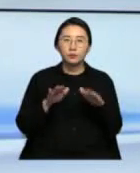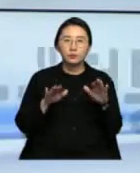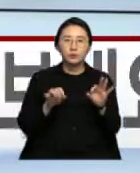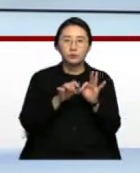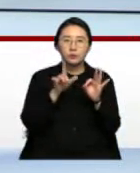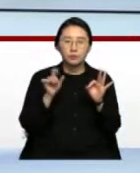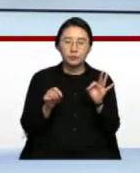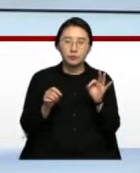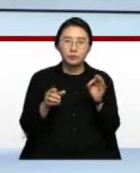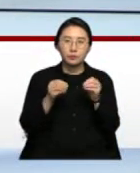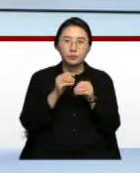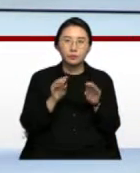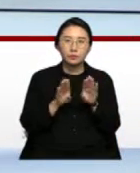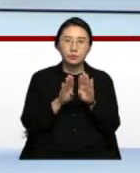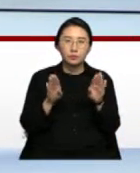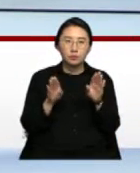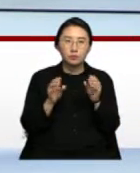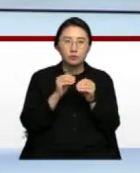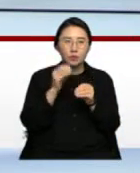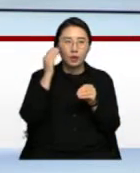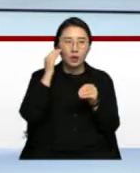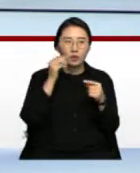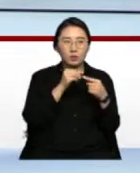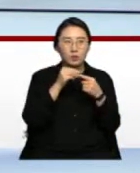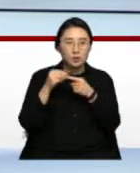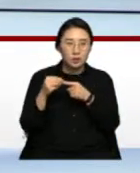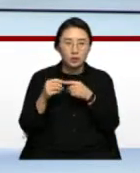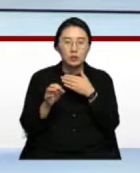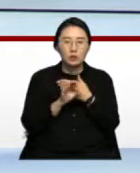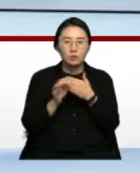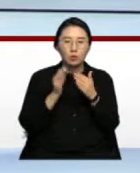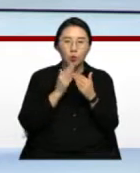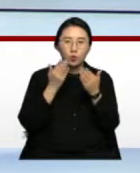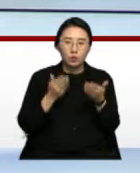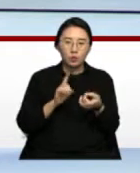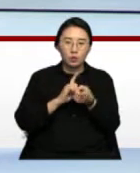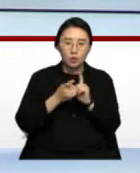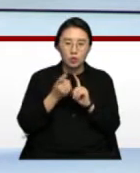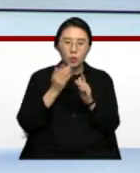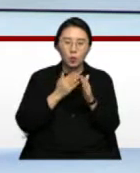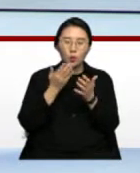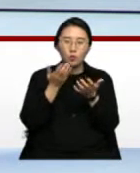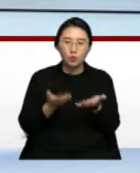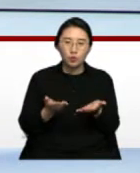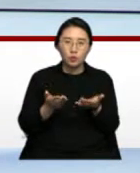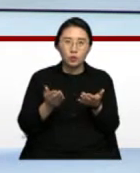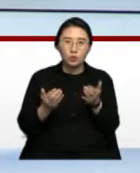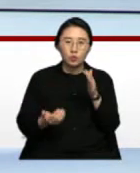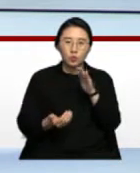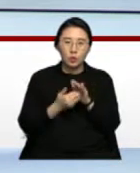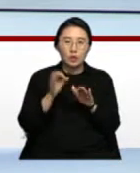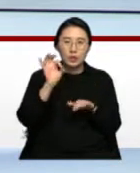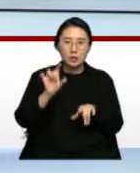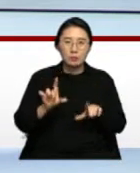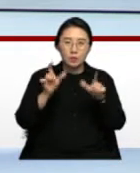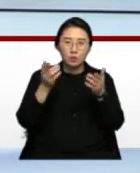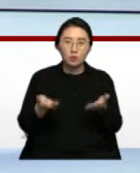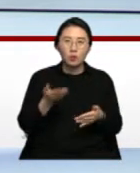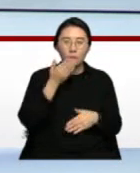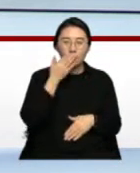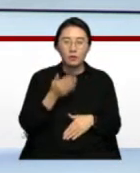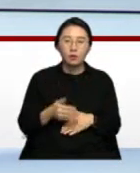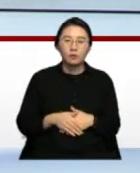올해 10월은 개천절과 추석, 한글날에 임시공휴일과 대체공휴일까지 더해져 최대 10일까지 쉴 수